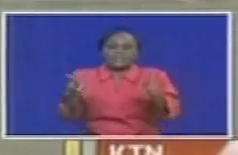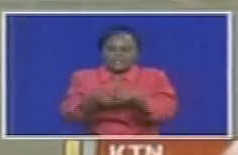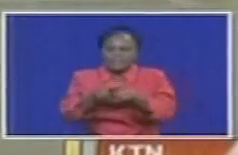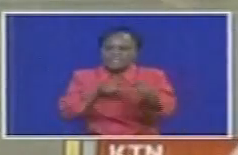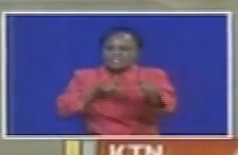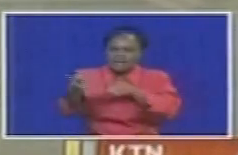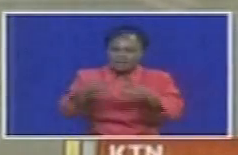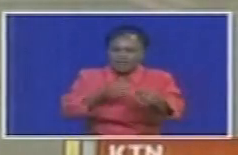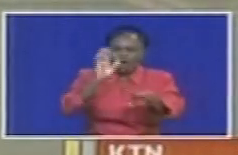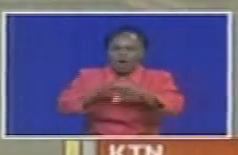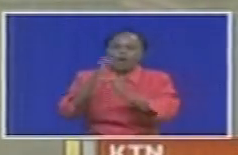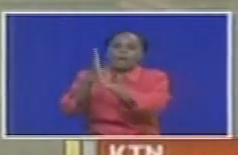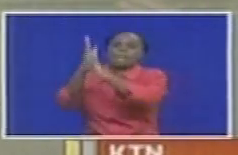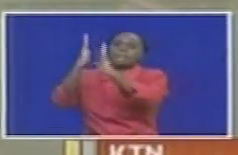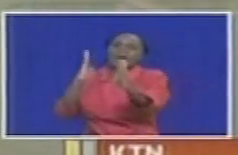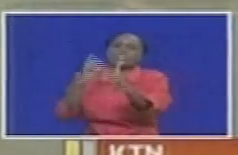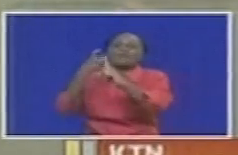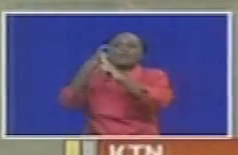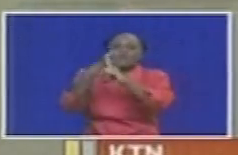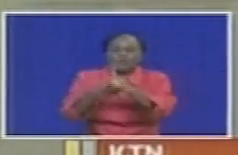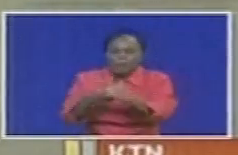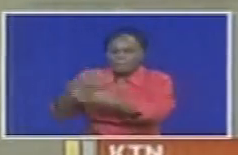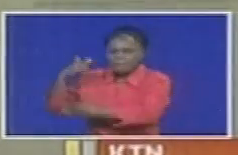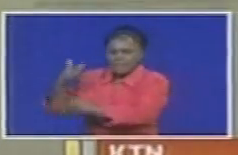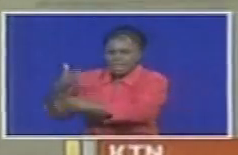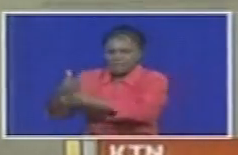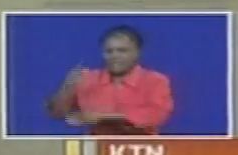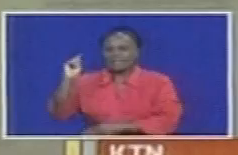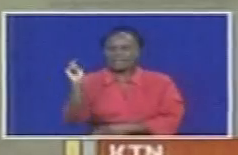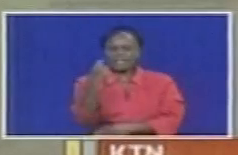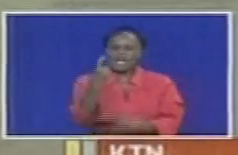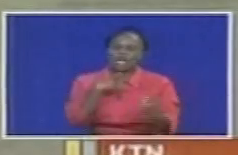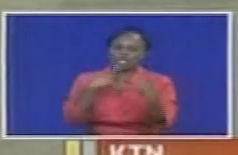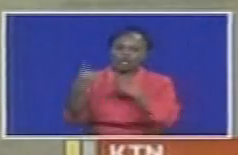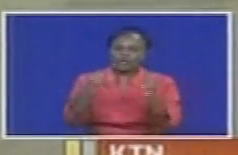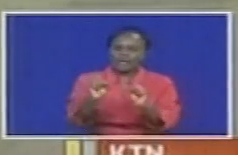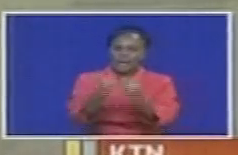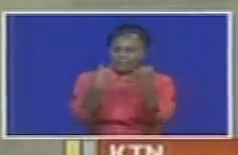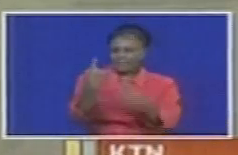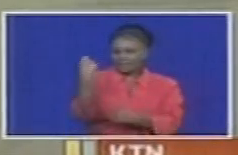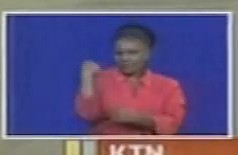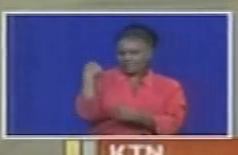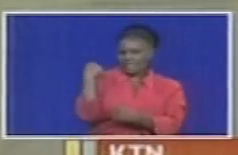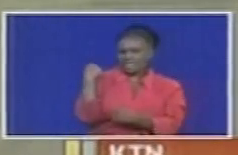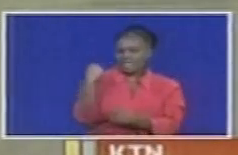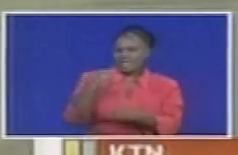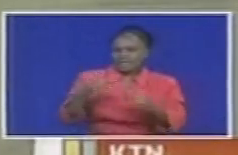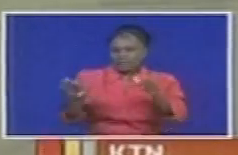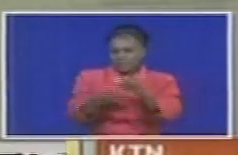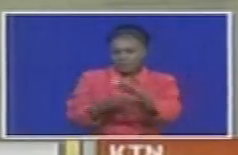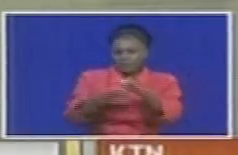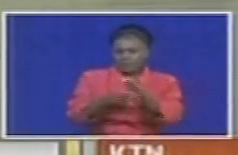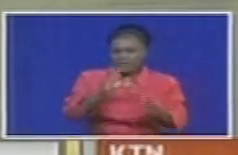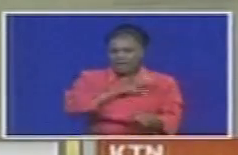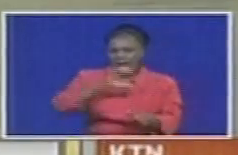kwa kutumia mabasi yanayotoka katika mipaka ya Kenya. Akizungumza baada ya tukio la hapo jana, naibu wa kamishna wa kaunti ya